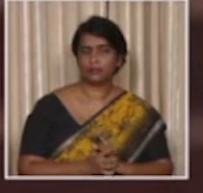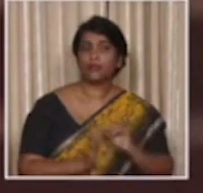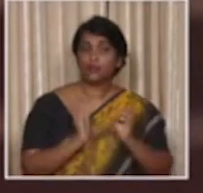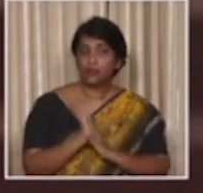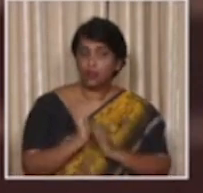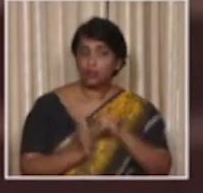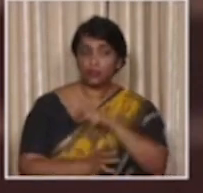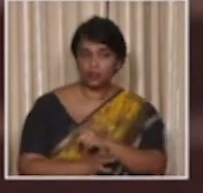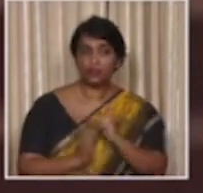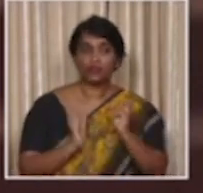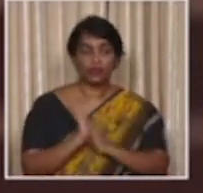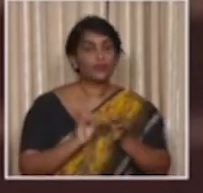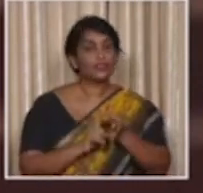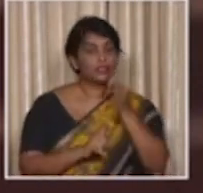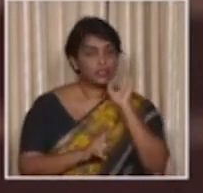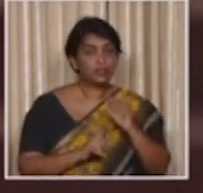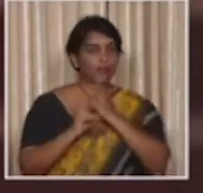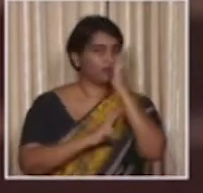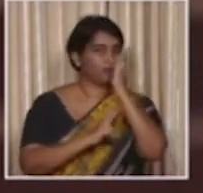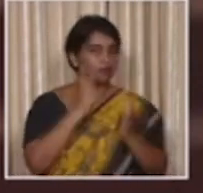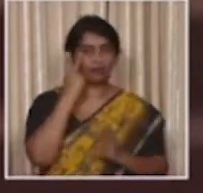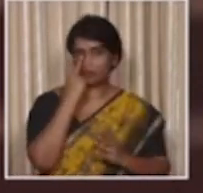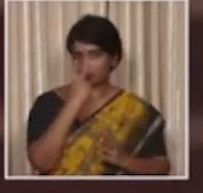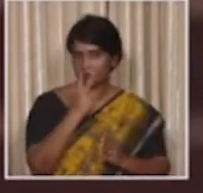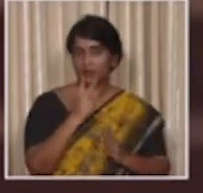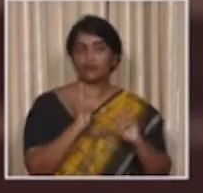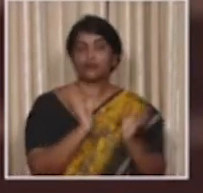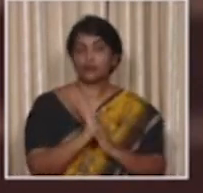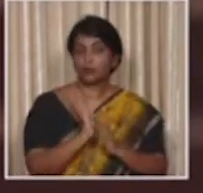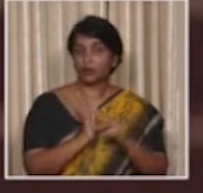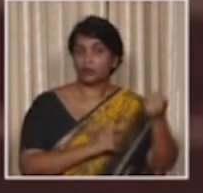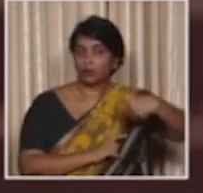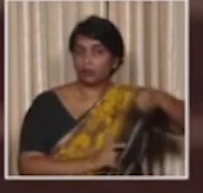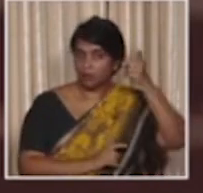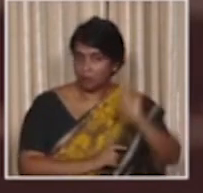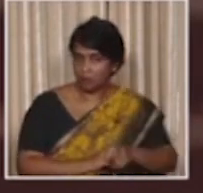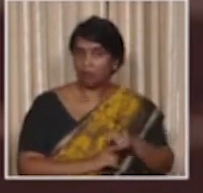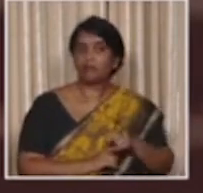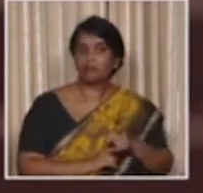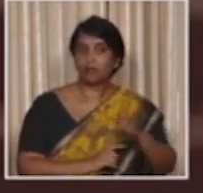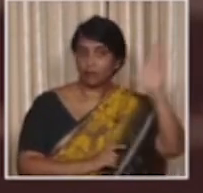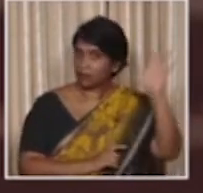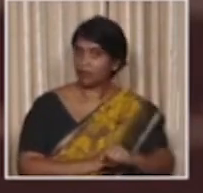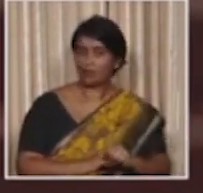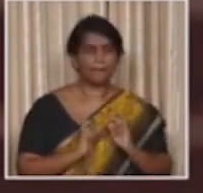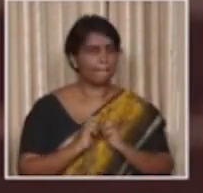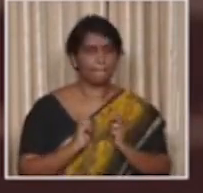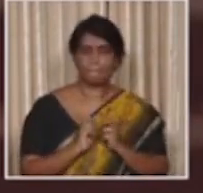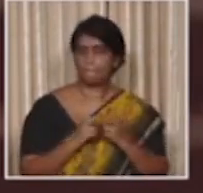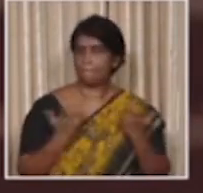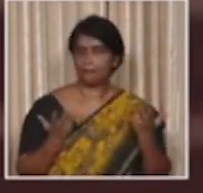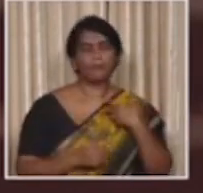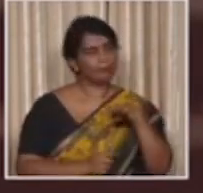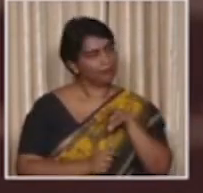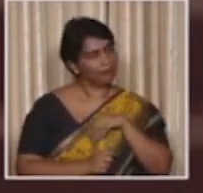කියන්නේ කාරක සභාවේ සභාපති කියන්නේ කාරණා දෙකක්. ඒ කාරක සභාවේ එකගතාවය අරගෙන ගෙන්න ගන්නවට ඒක කිසිම ගැටලුවක් නැහැ. ඒක